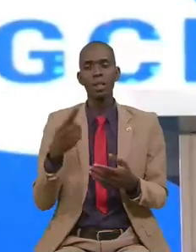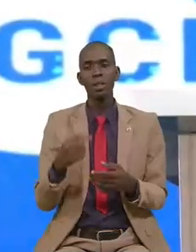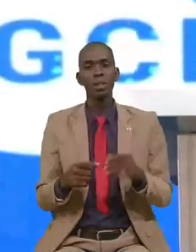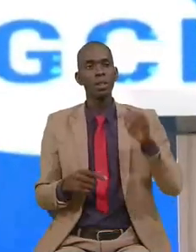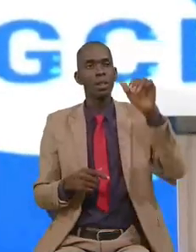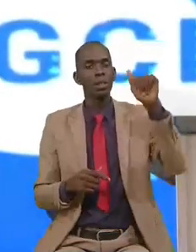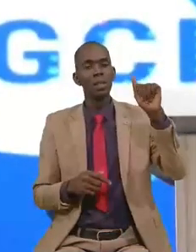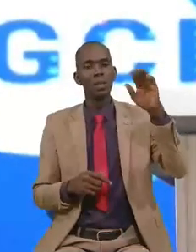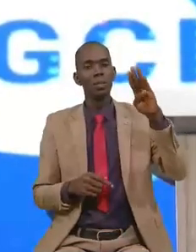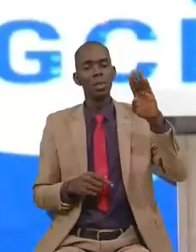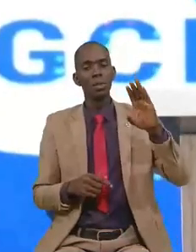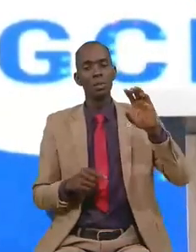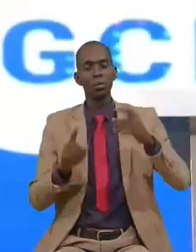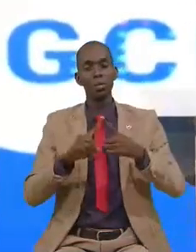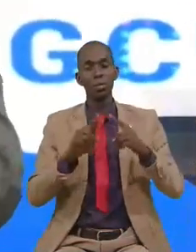l'alphabet.